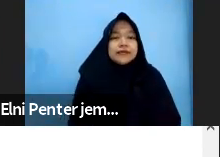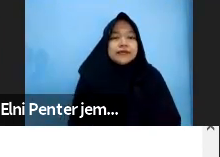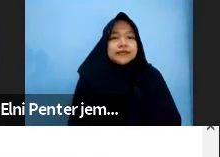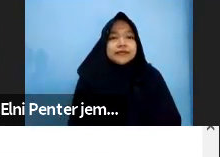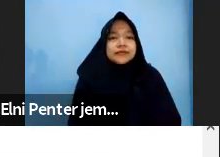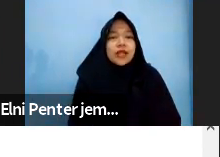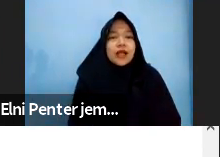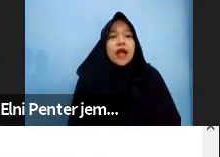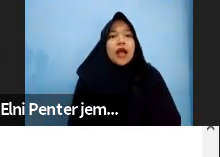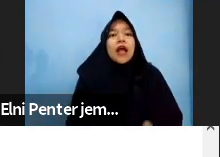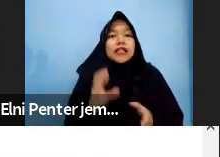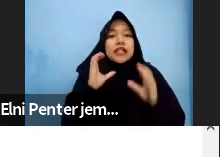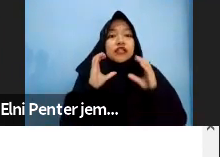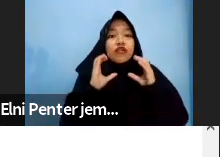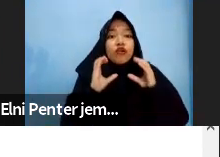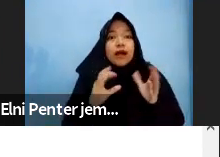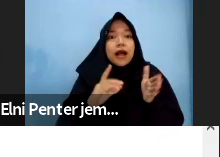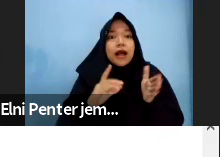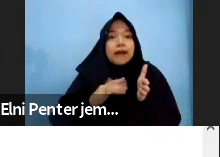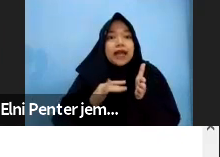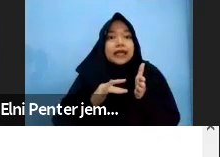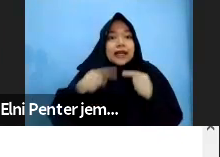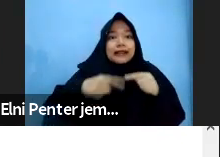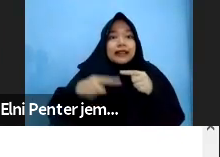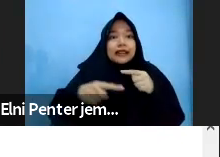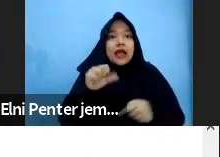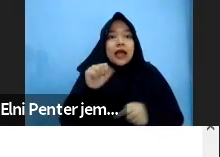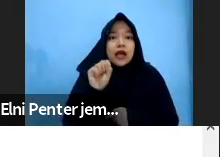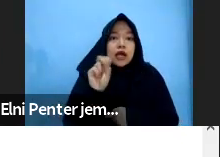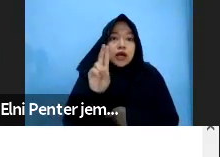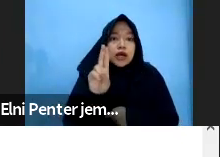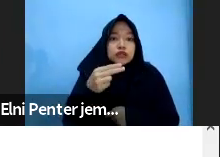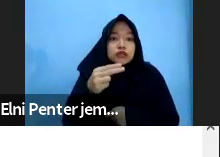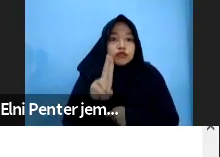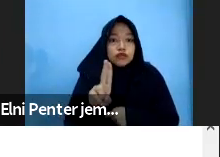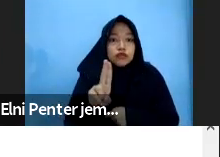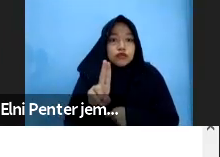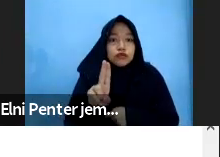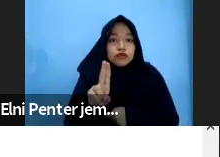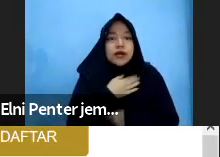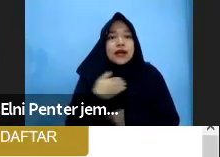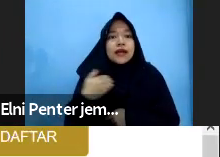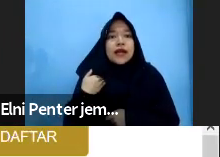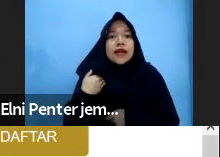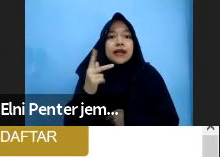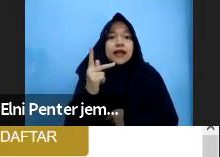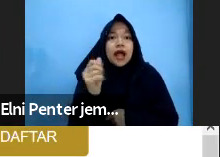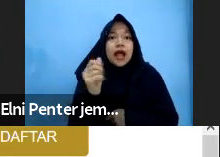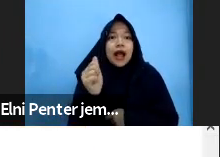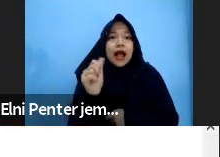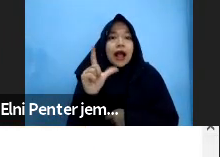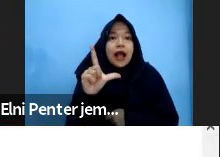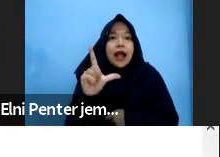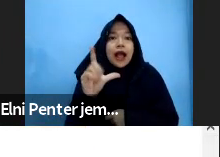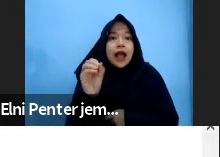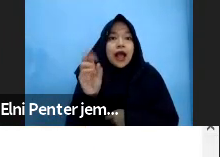ini mungkin ya atau coba besaran satuan ini juga bisa suhu dan kalor Ya Bego